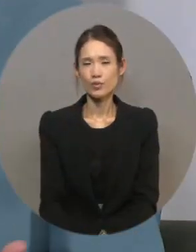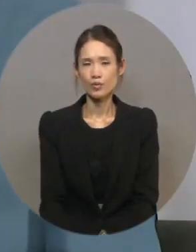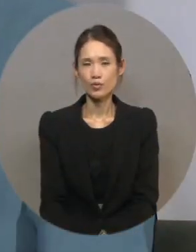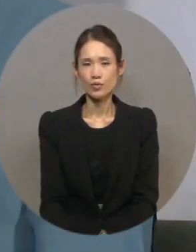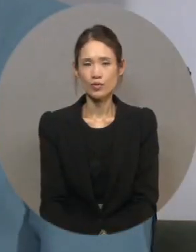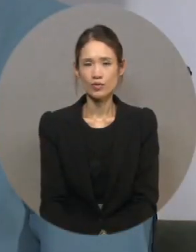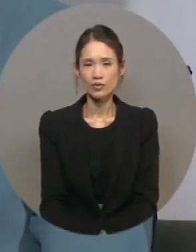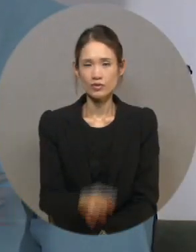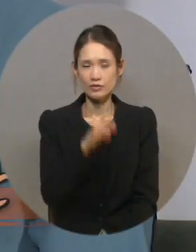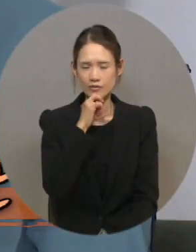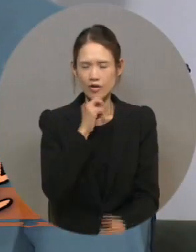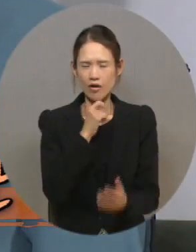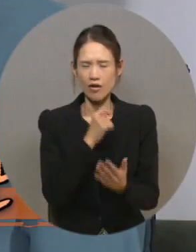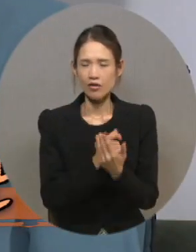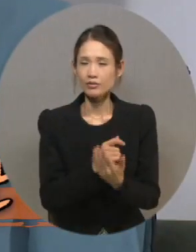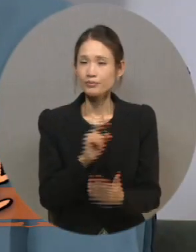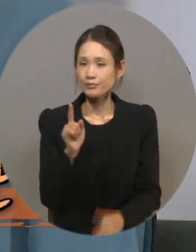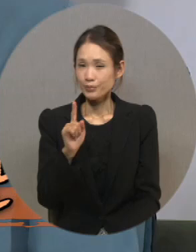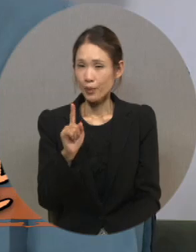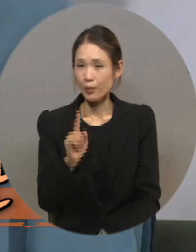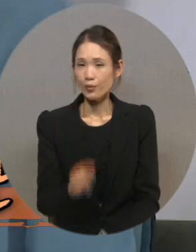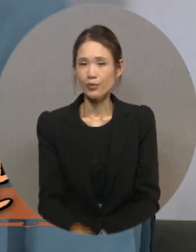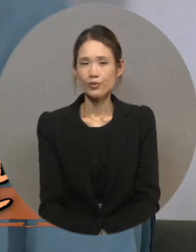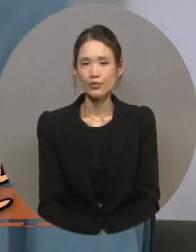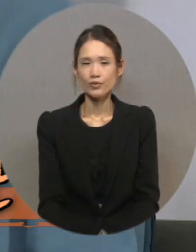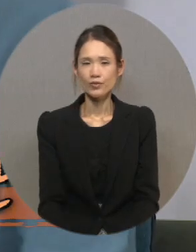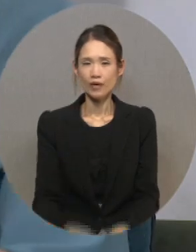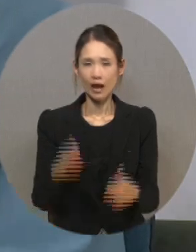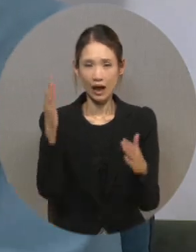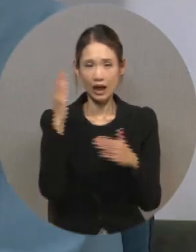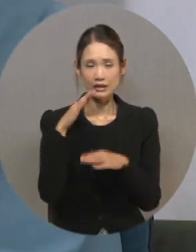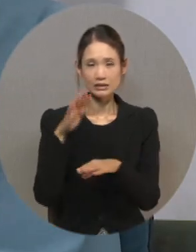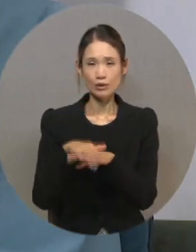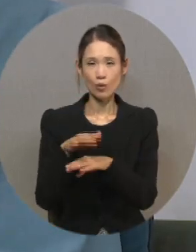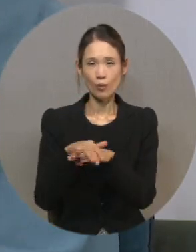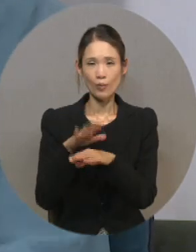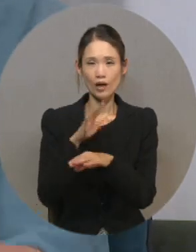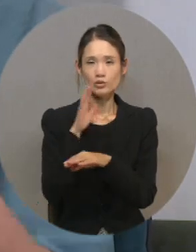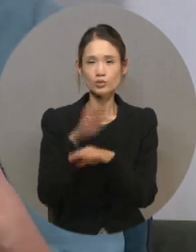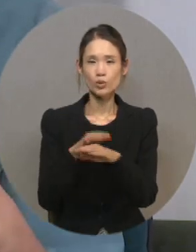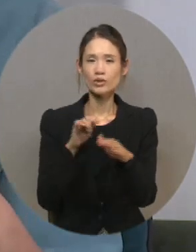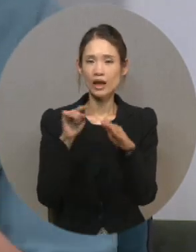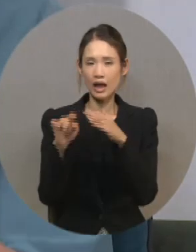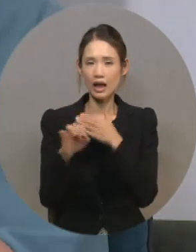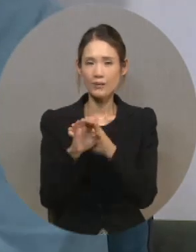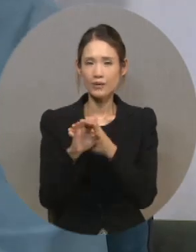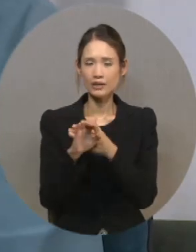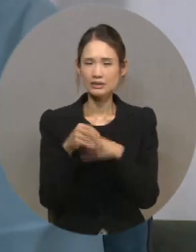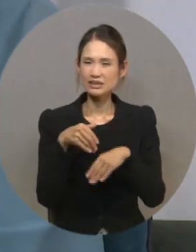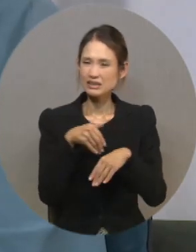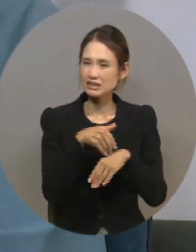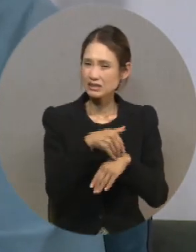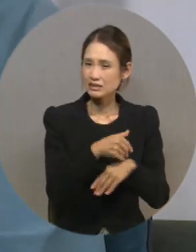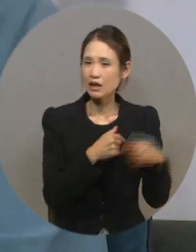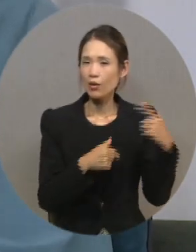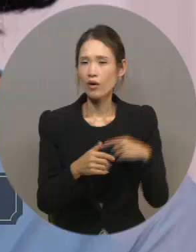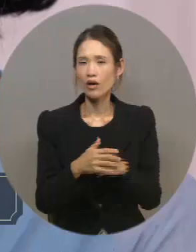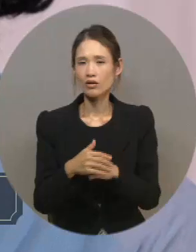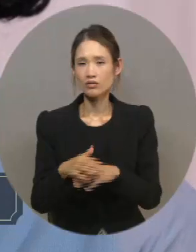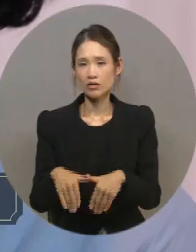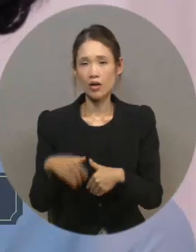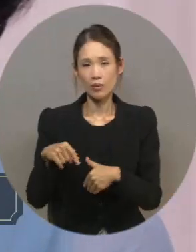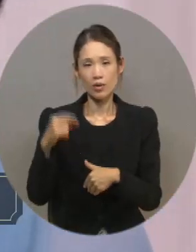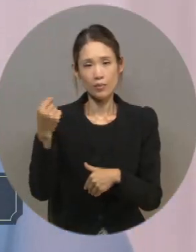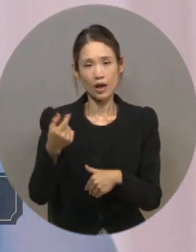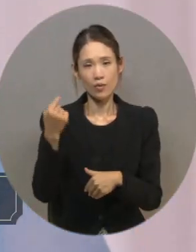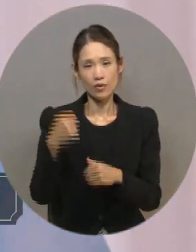너무 감동받았던 게 뭐냐면, 우리 아이들이 뭐 쪽방도배 가면 늦게 나오는 거예요. 남한 아이들은 빨리 나오는데